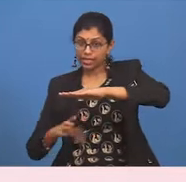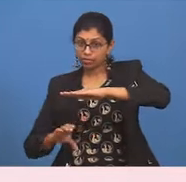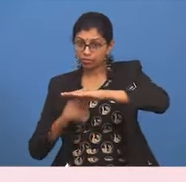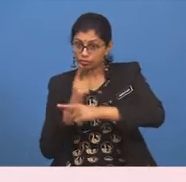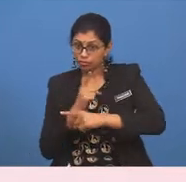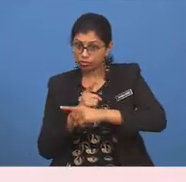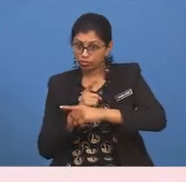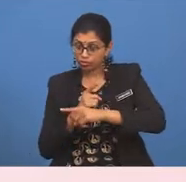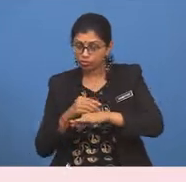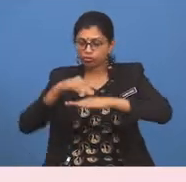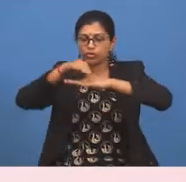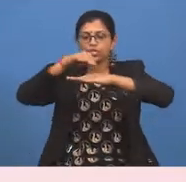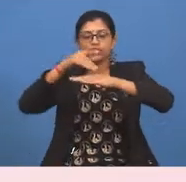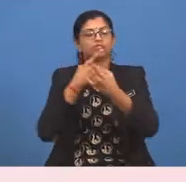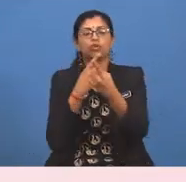adalah